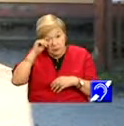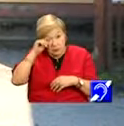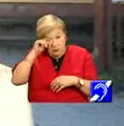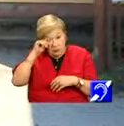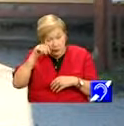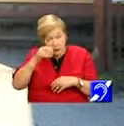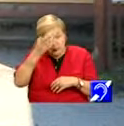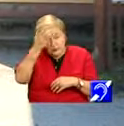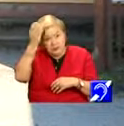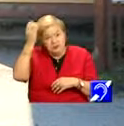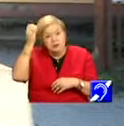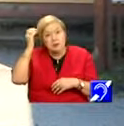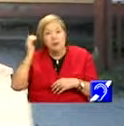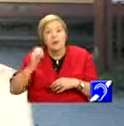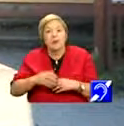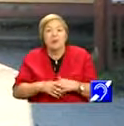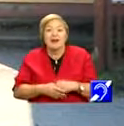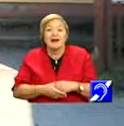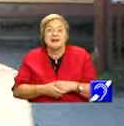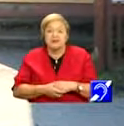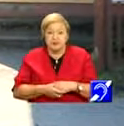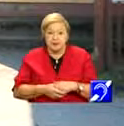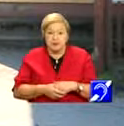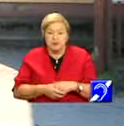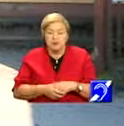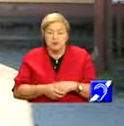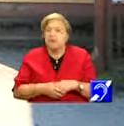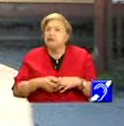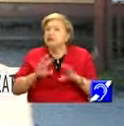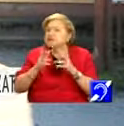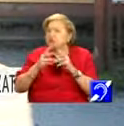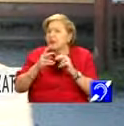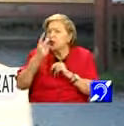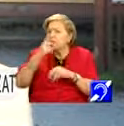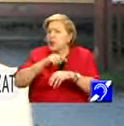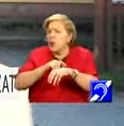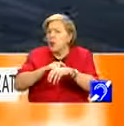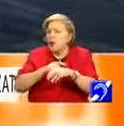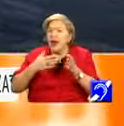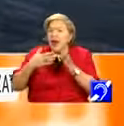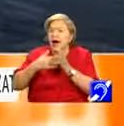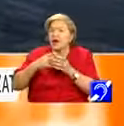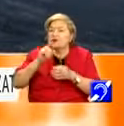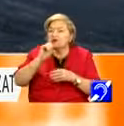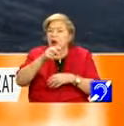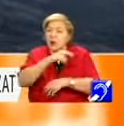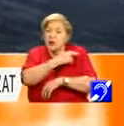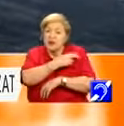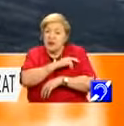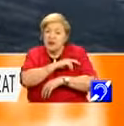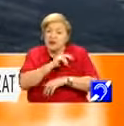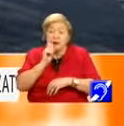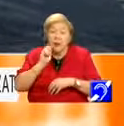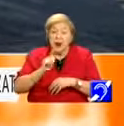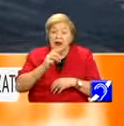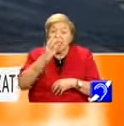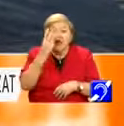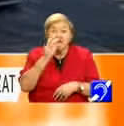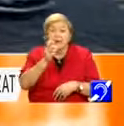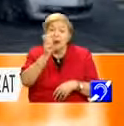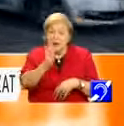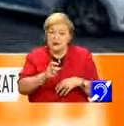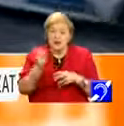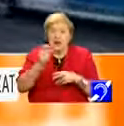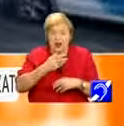Bună ziua, Raluca, bun găsit, doamnelor și domnilor. În urmă cu aproximativ 2 ore au sosit aici la spitalul din Seged cei 3 pacienți de la